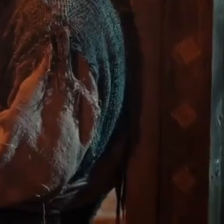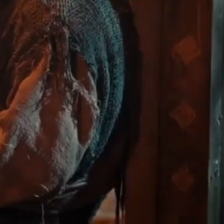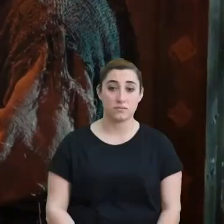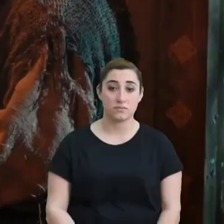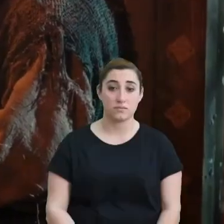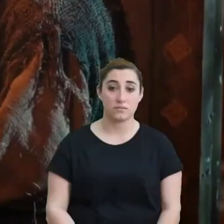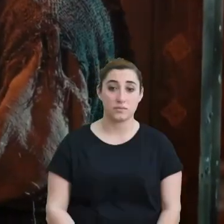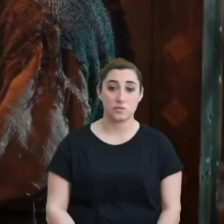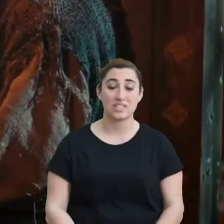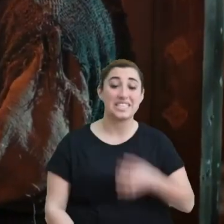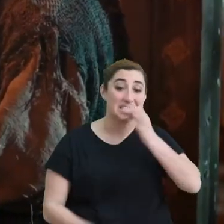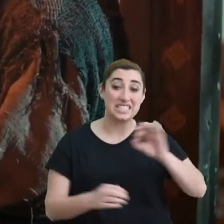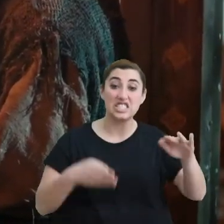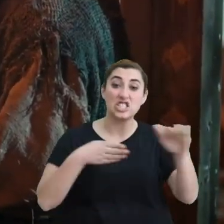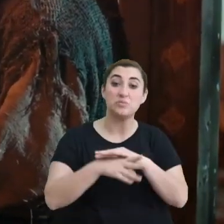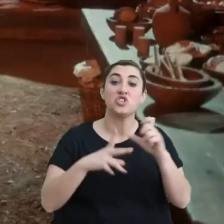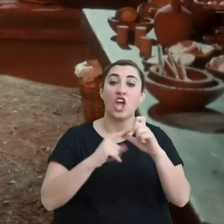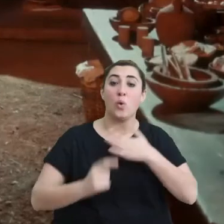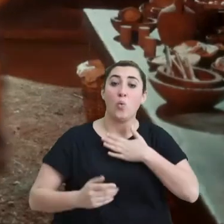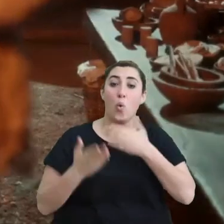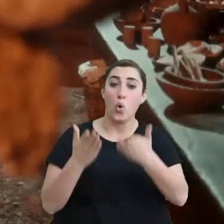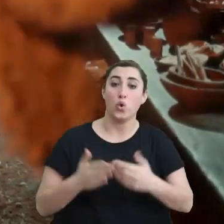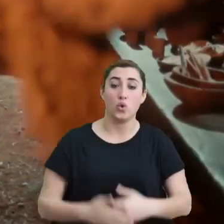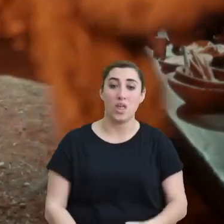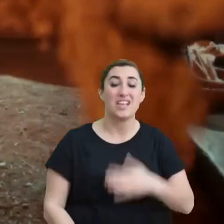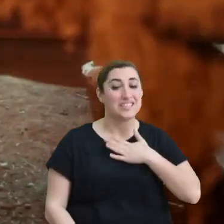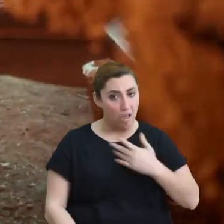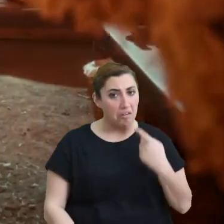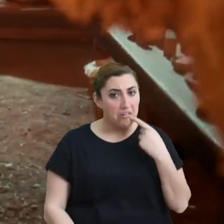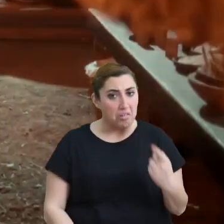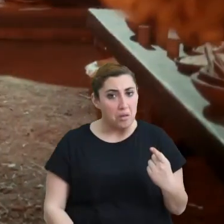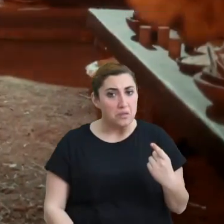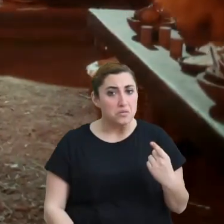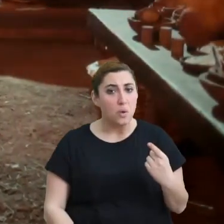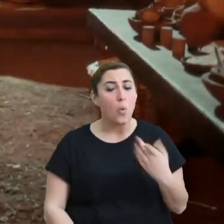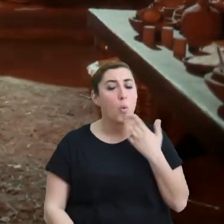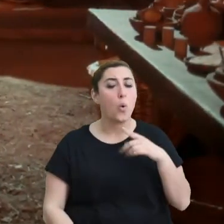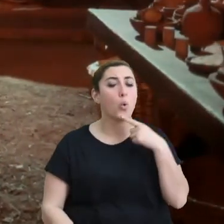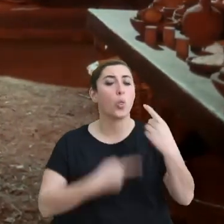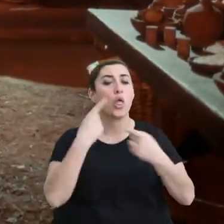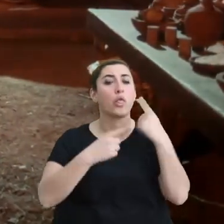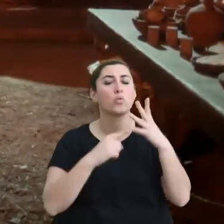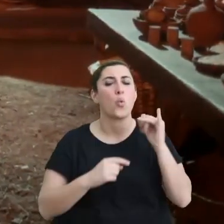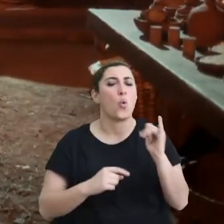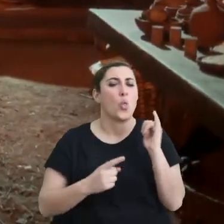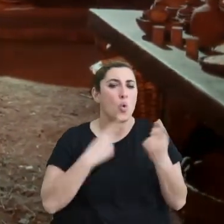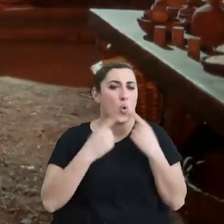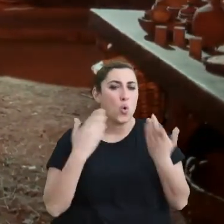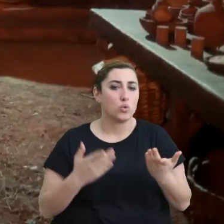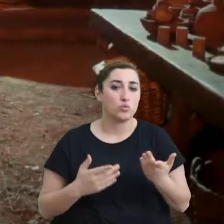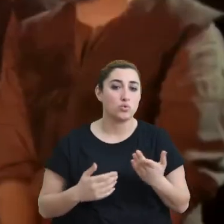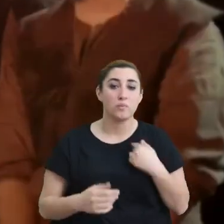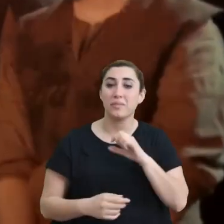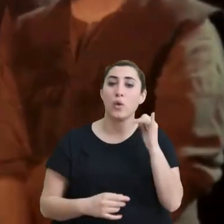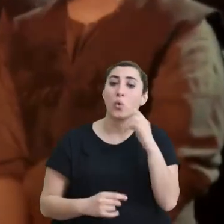halinde oturuyor. Destursuz dalmış şeyhimizin huzuruna. Saygı desen ağzından çıkanı kulağa duymaz.